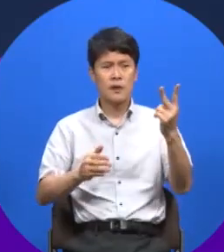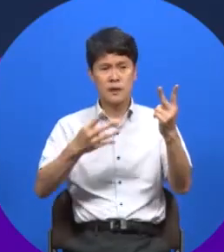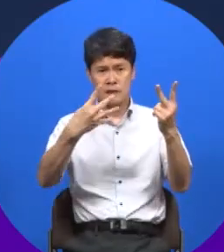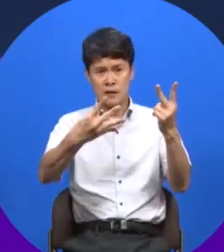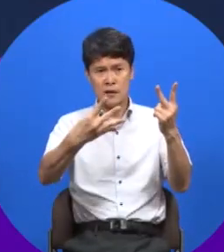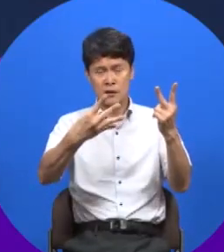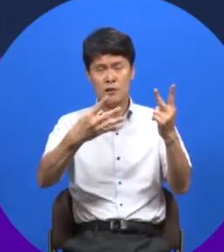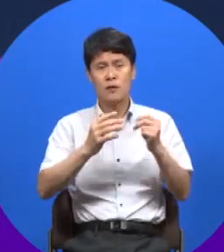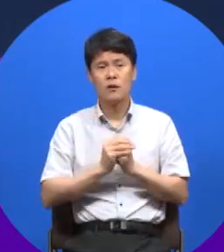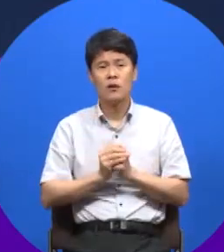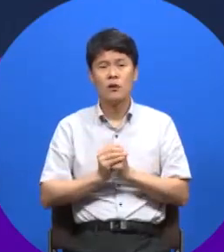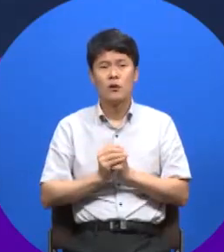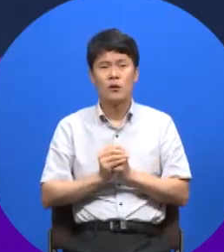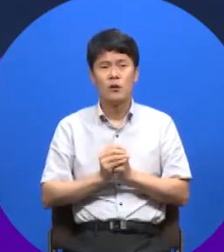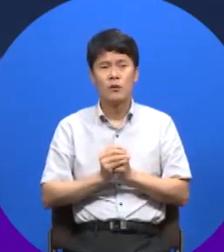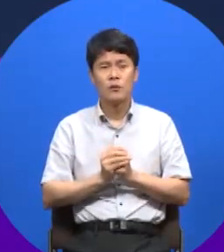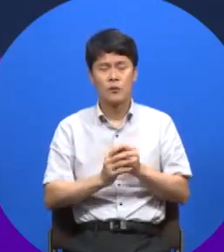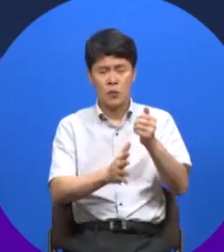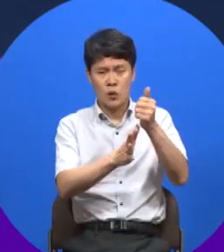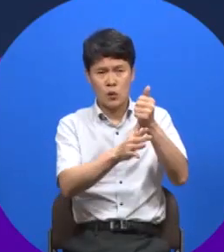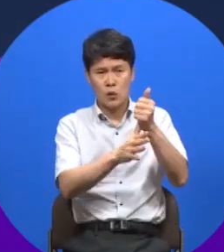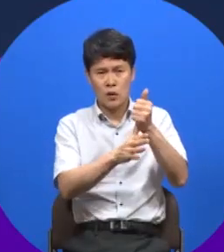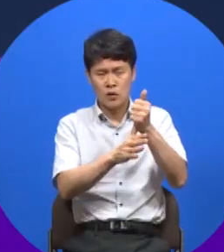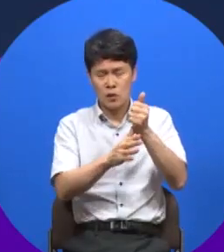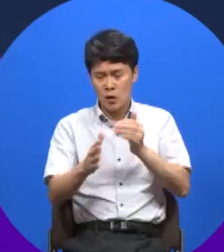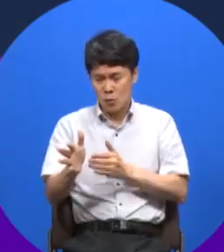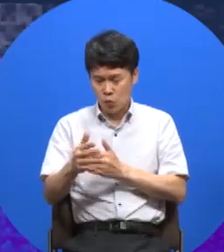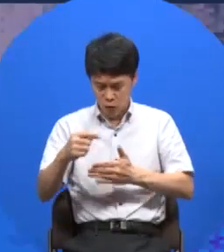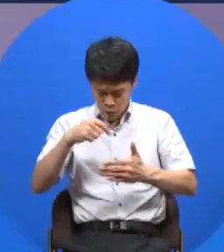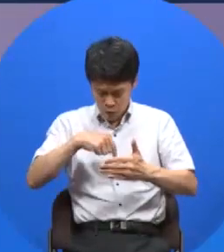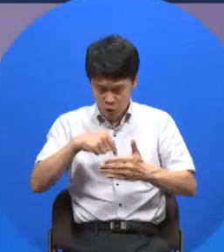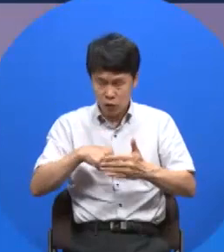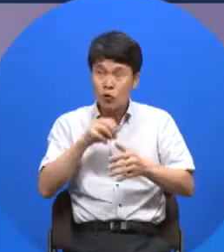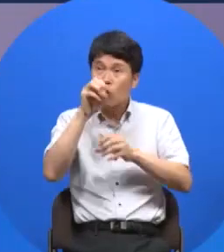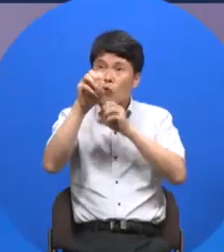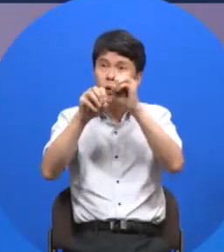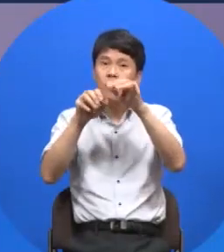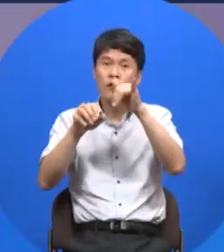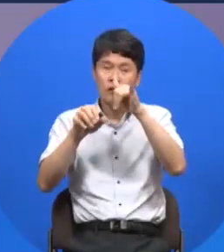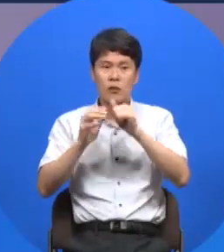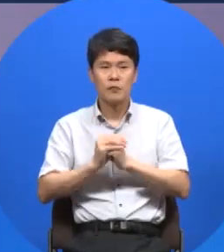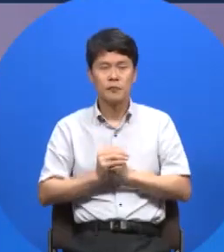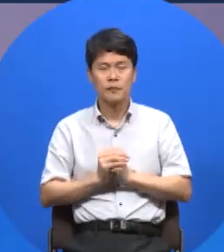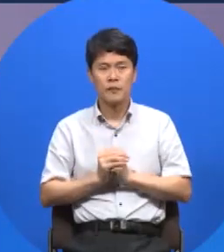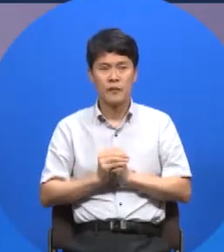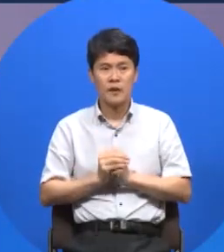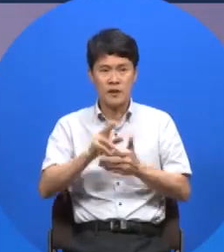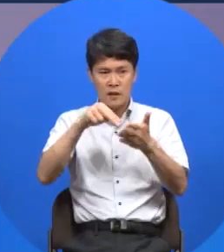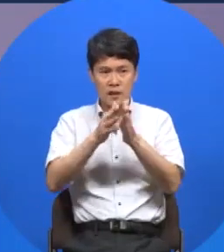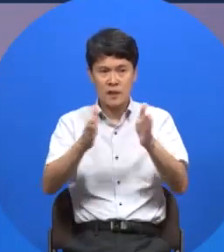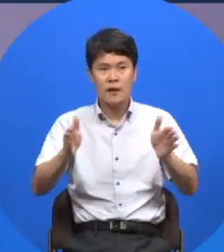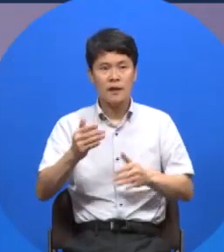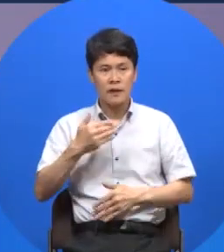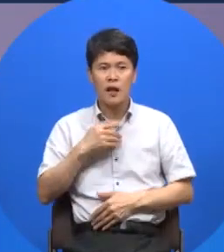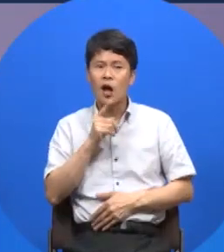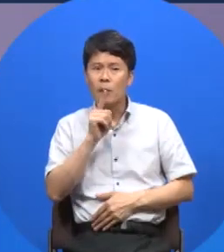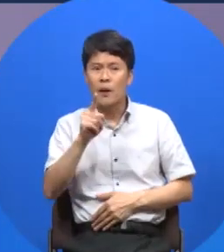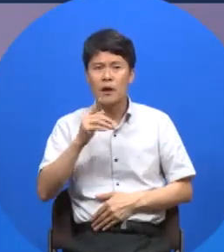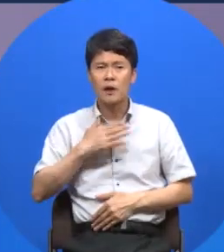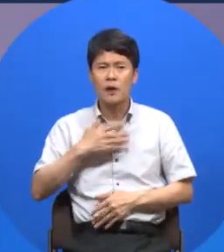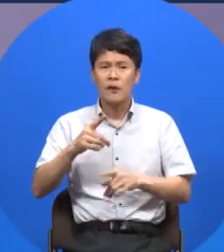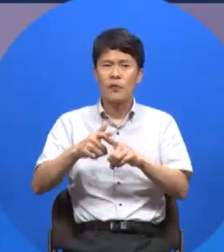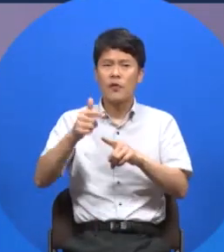4절에서 요나는 물고기 뱃속에서 이런 고백을 드립니다. 자, 2장 4절에요. 같이 읽습니다. 시작.